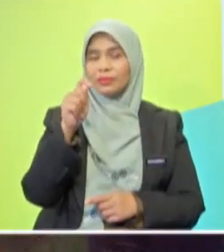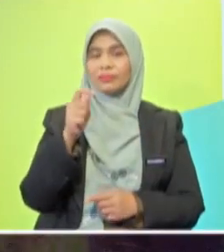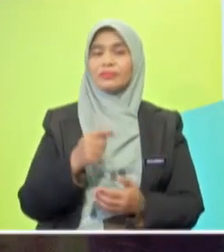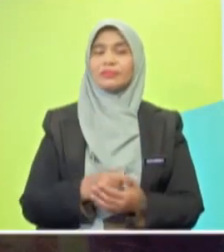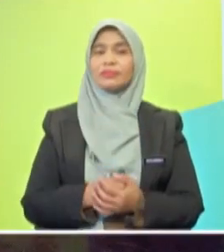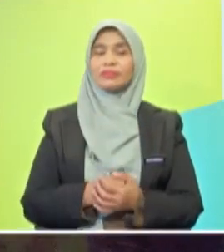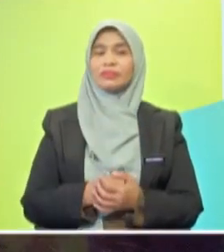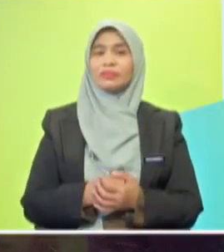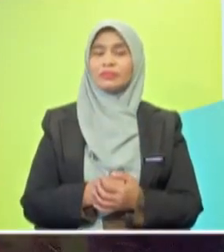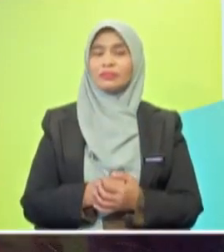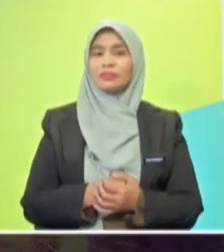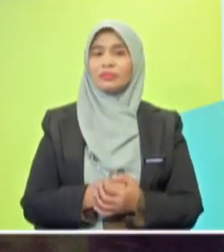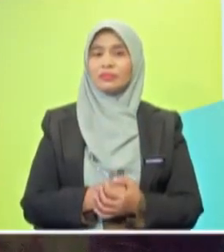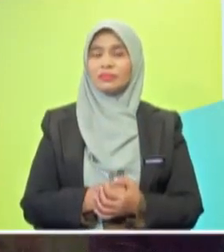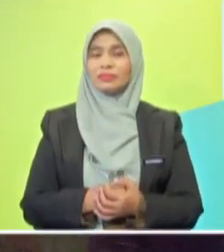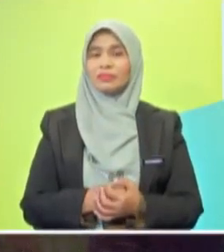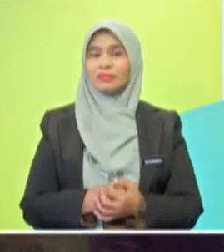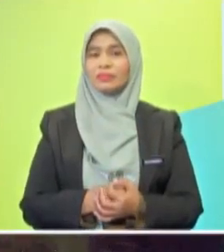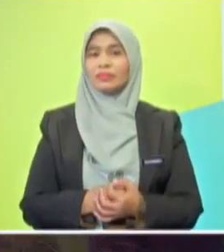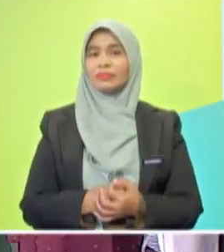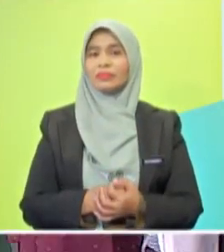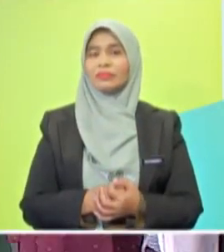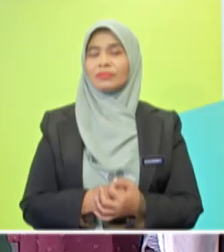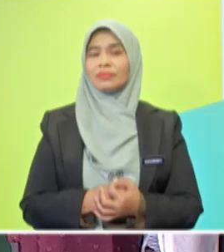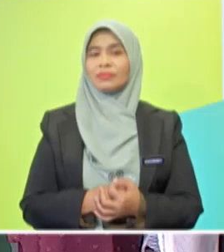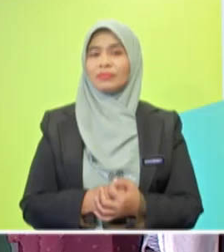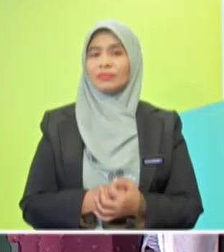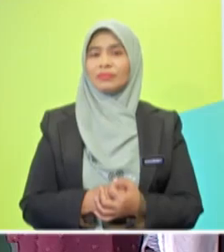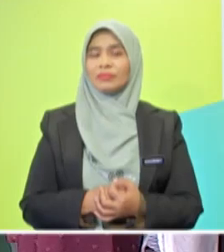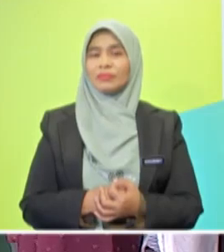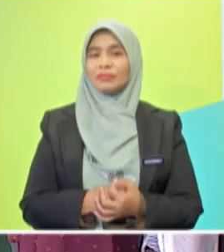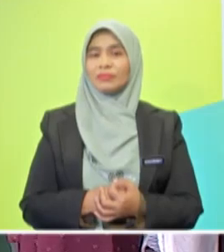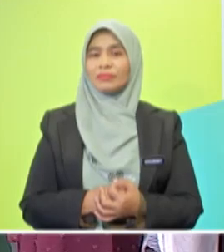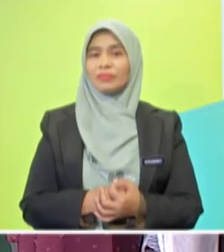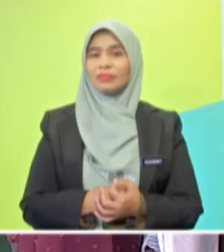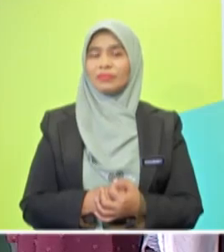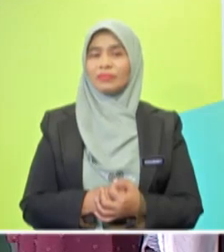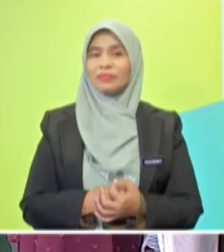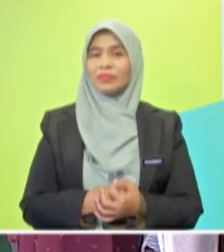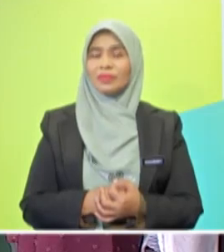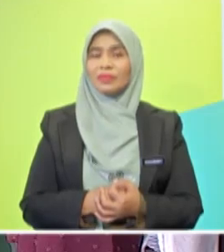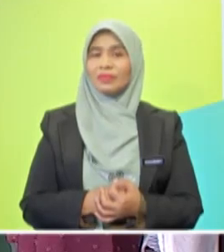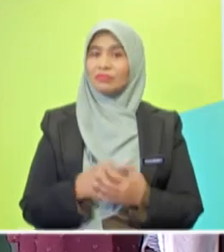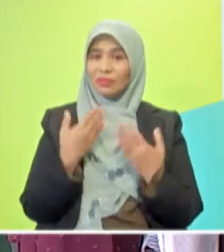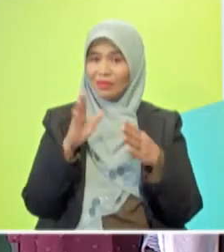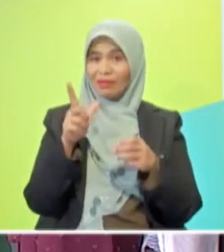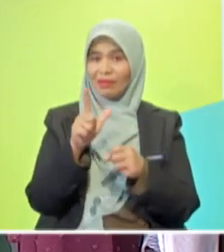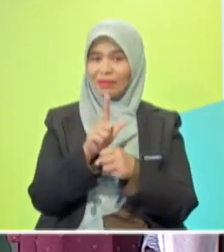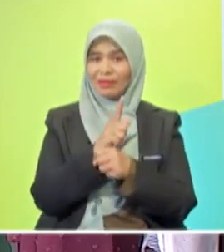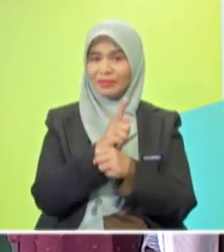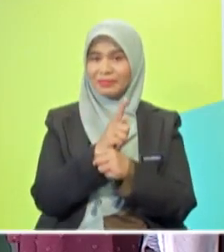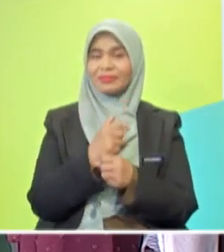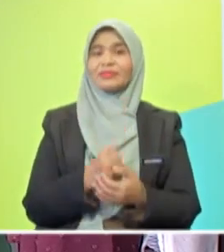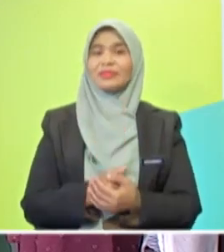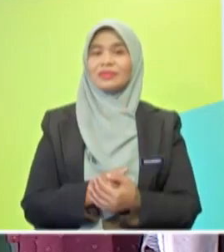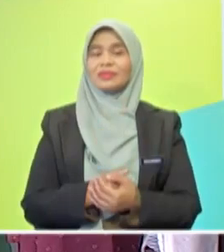Ustazah yang silap. Okey. Dah lengkap kan, Aiman? Dah